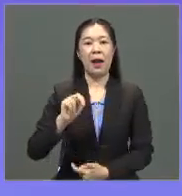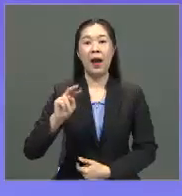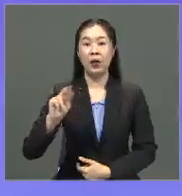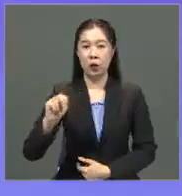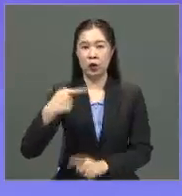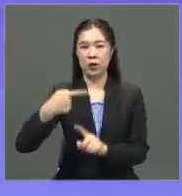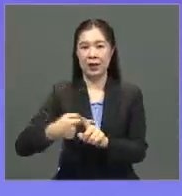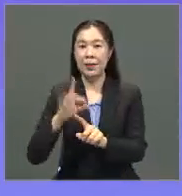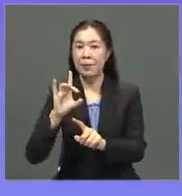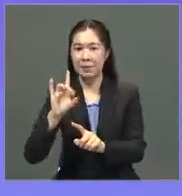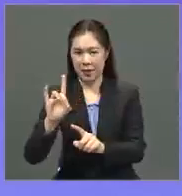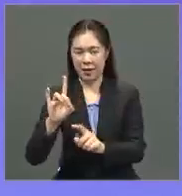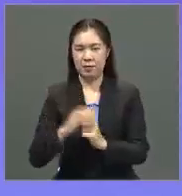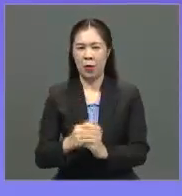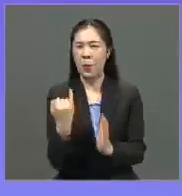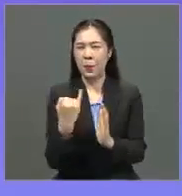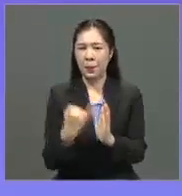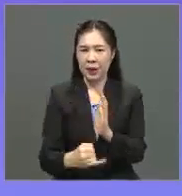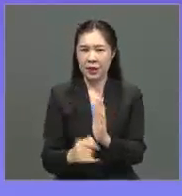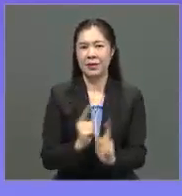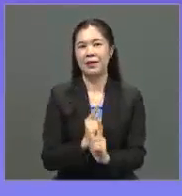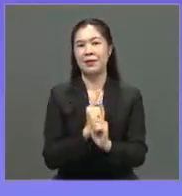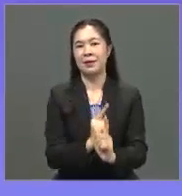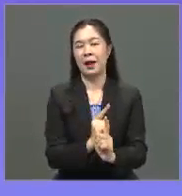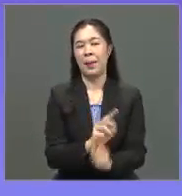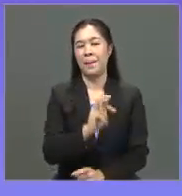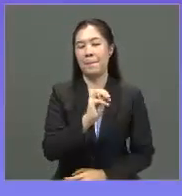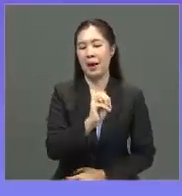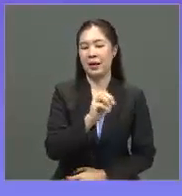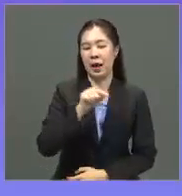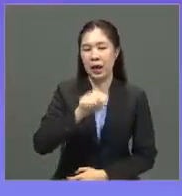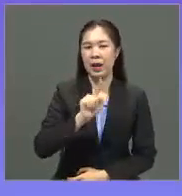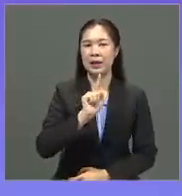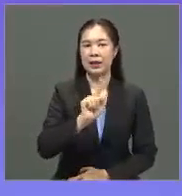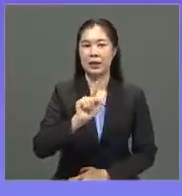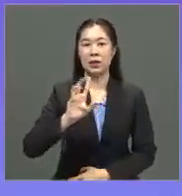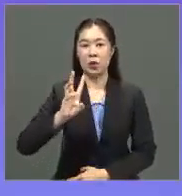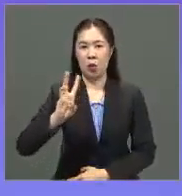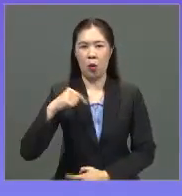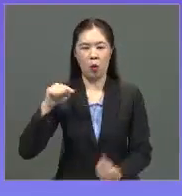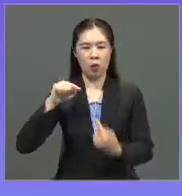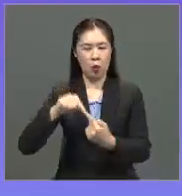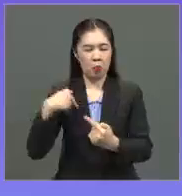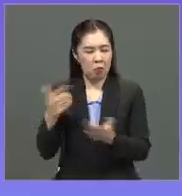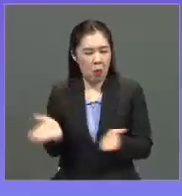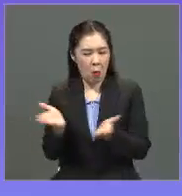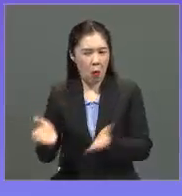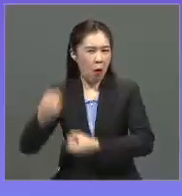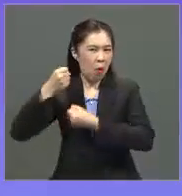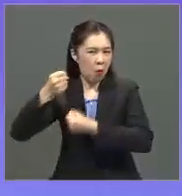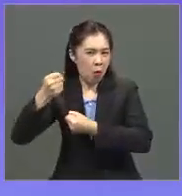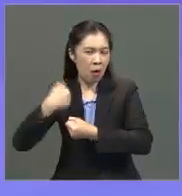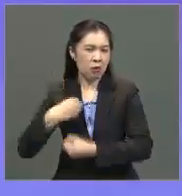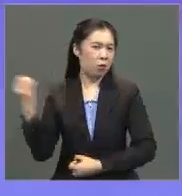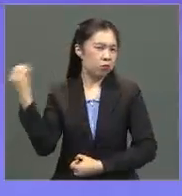อ้อมถ่ายอันนี้สิงหาคมแต่ว่าจะเป็นความผิดตามมาตรา 116อันนี้จะเป็นเรื่องของการก็ย้งปลุกปั่นเรื่องของการ